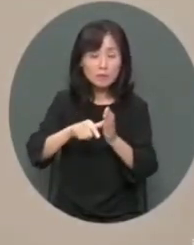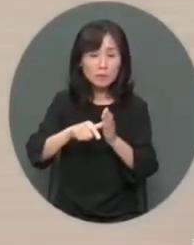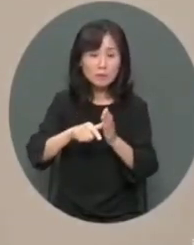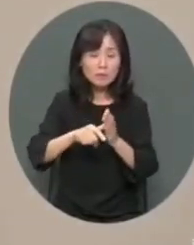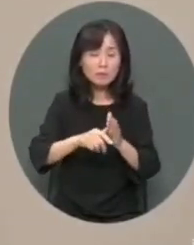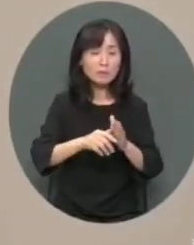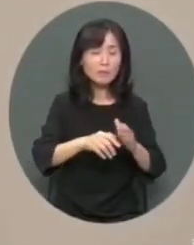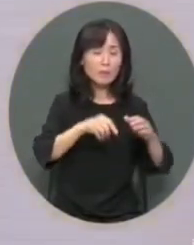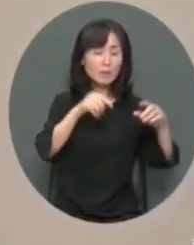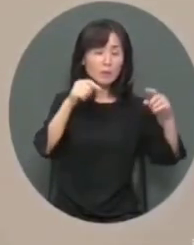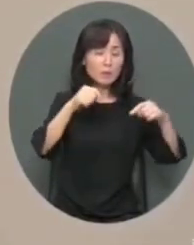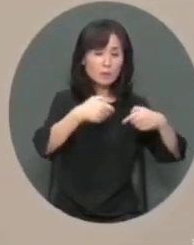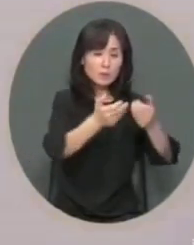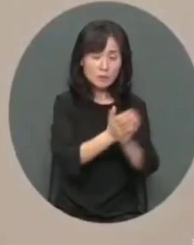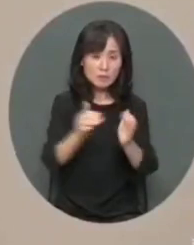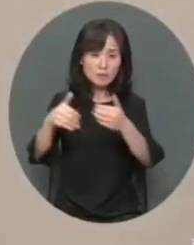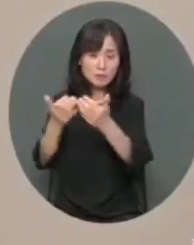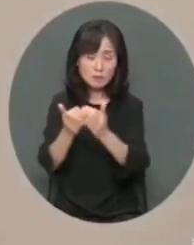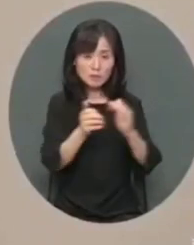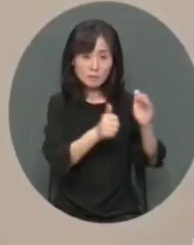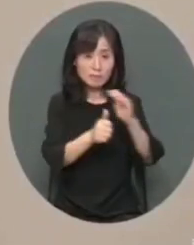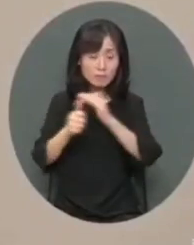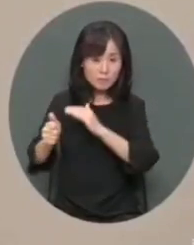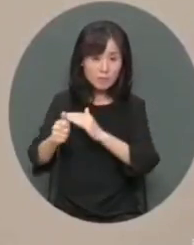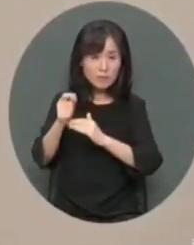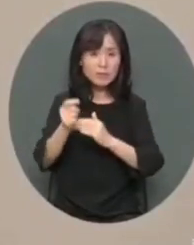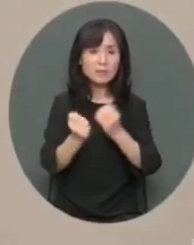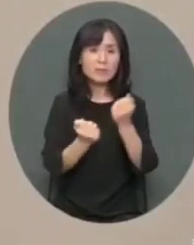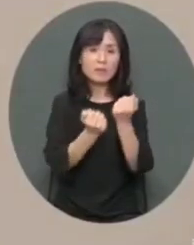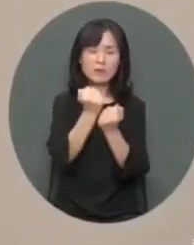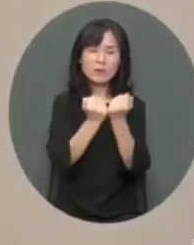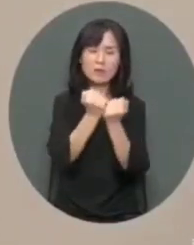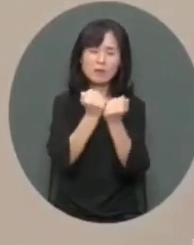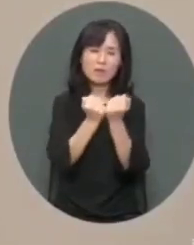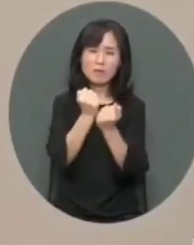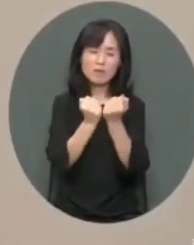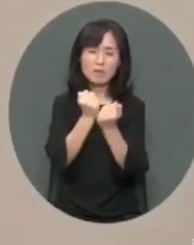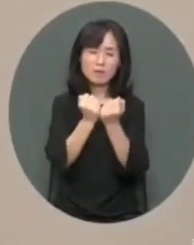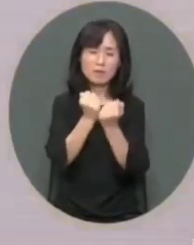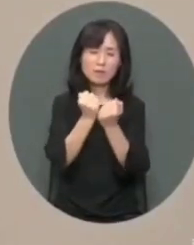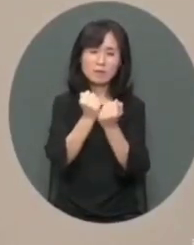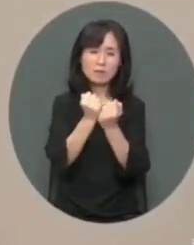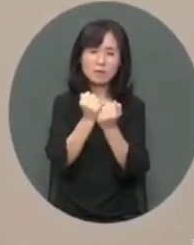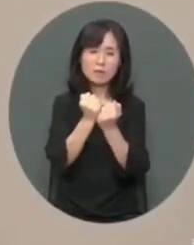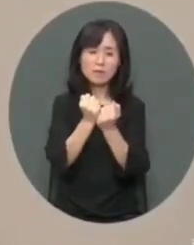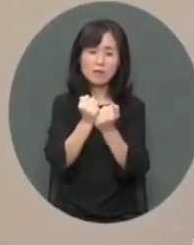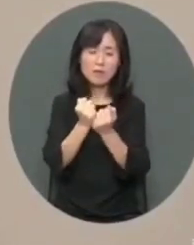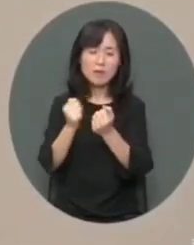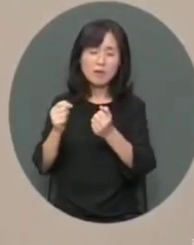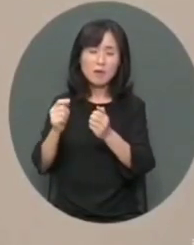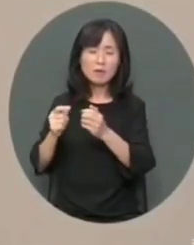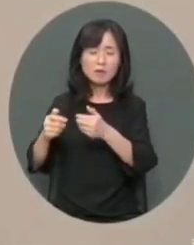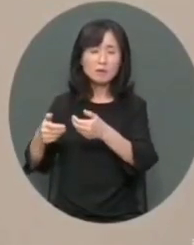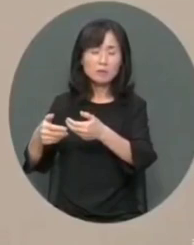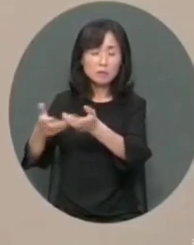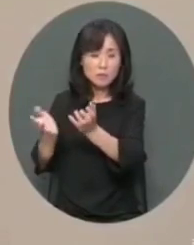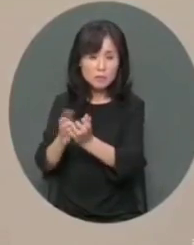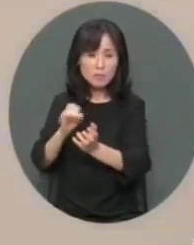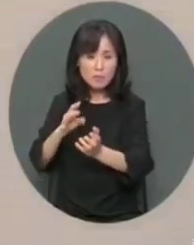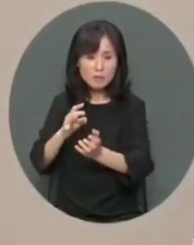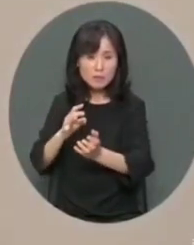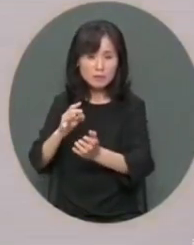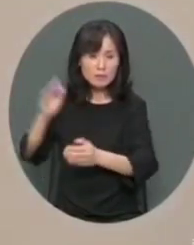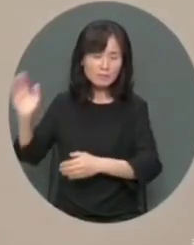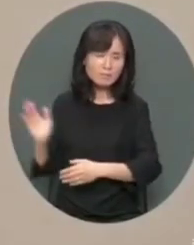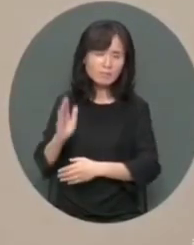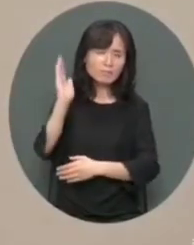교섭단체별로 이 제안 설명이 지나치게 한쪽 주장을 일방적으로 해서